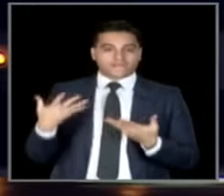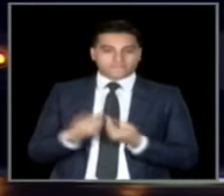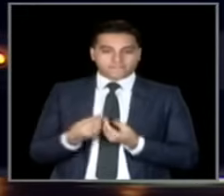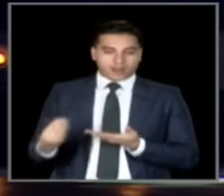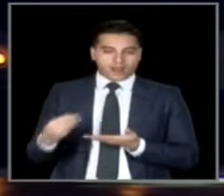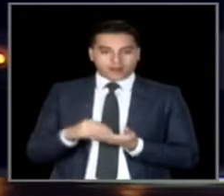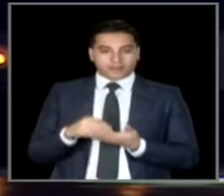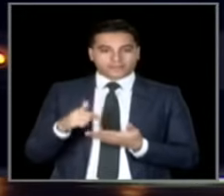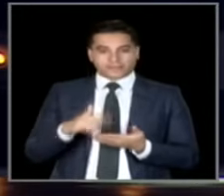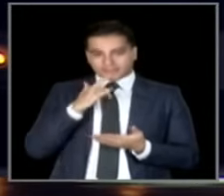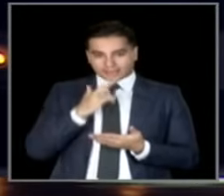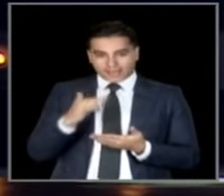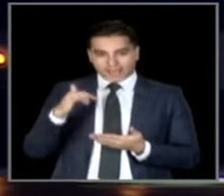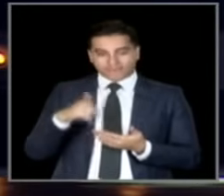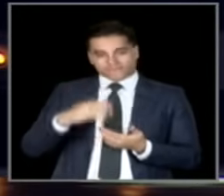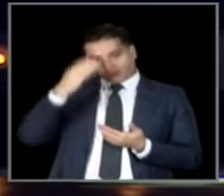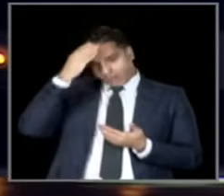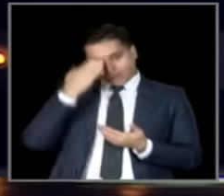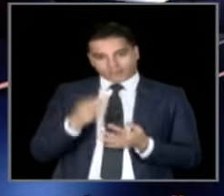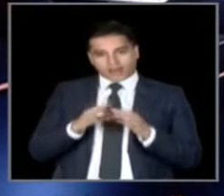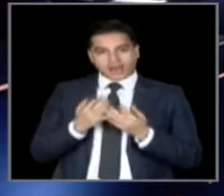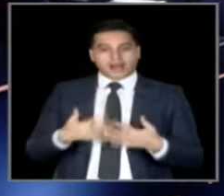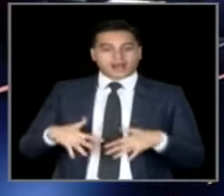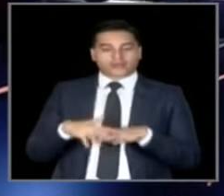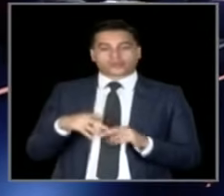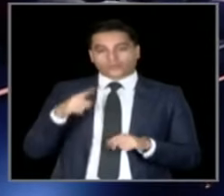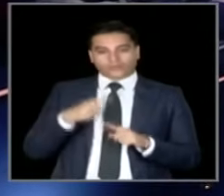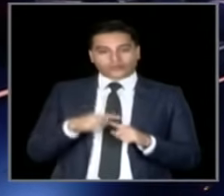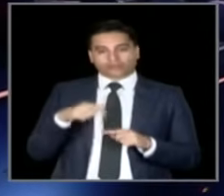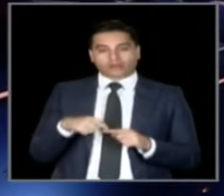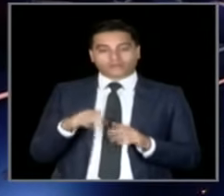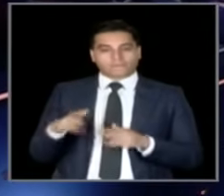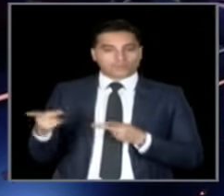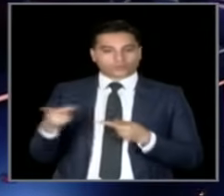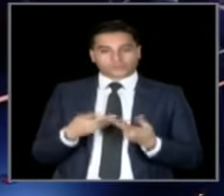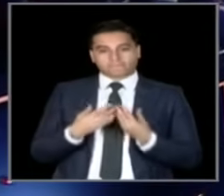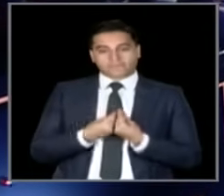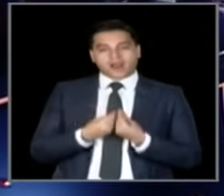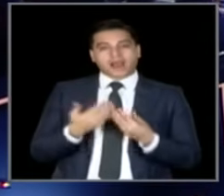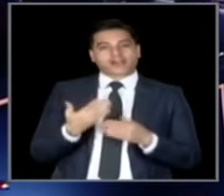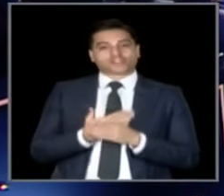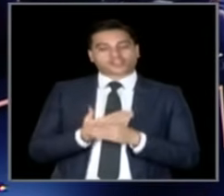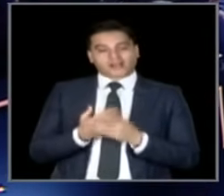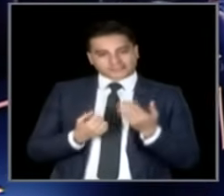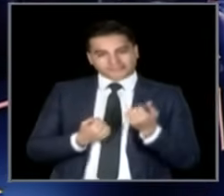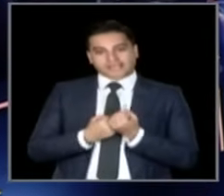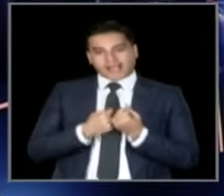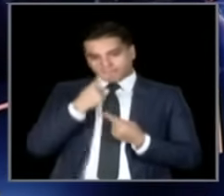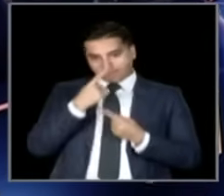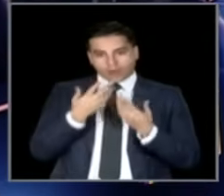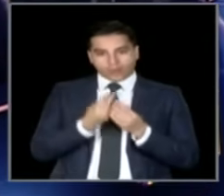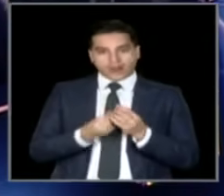بوجودهم معانا دايما في العباقرة عائلات، والنهاردة هم موجودين معانا علشان يشجعوا